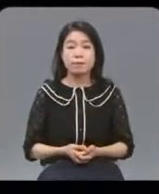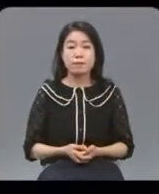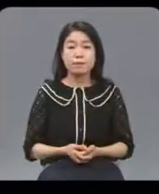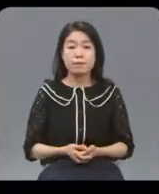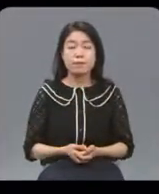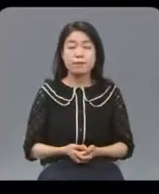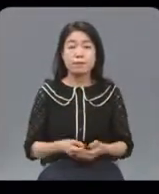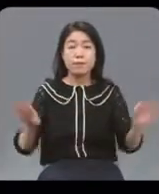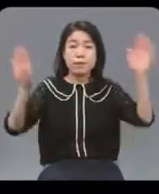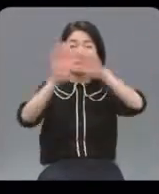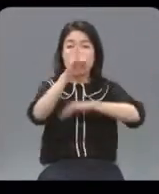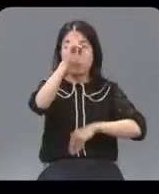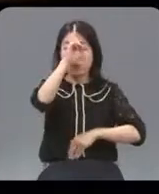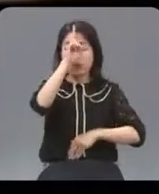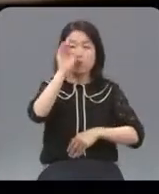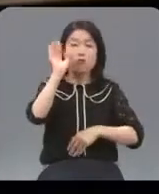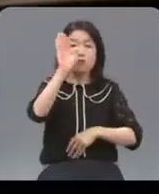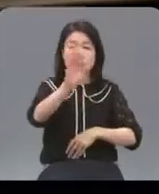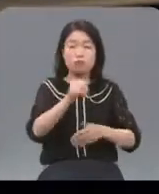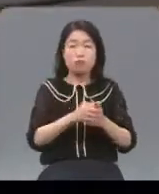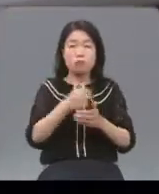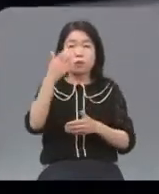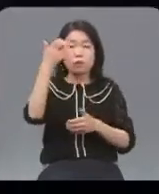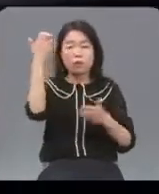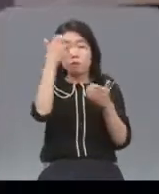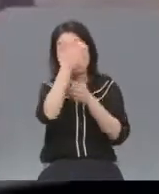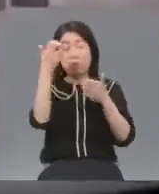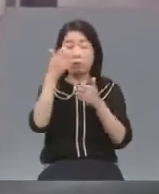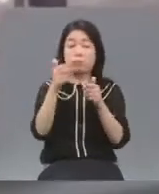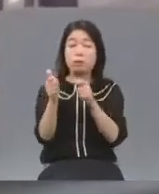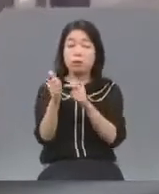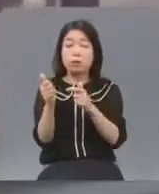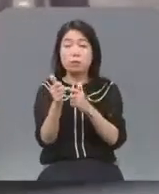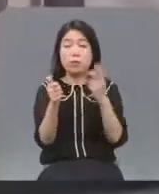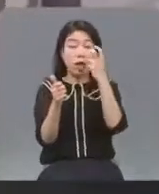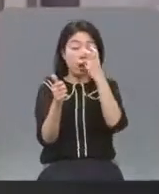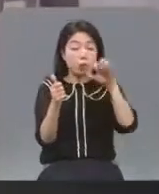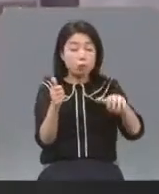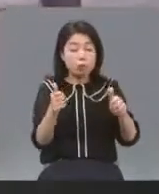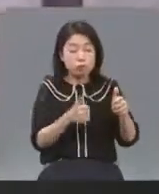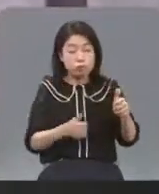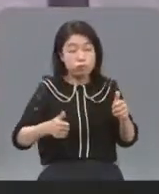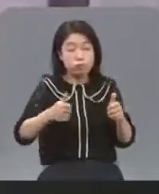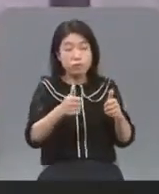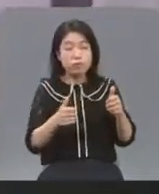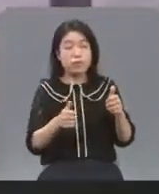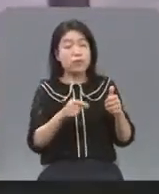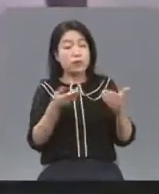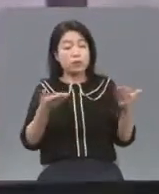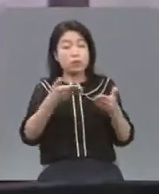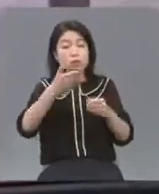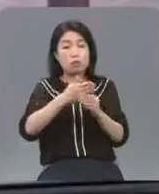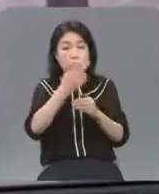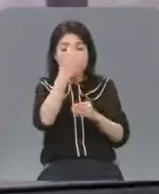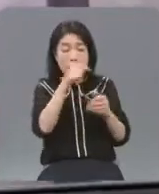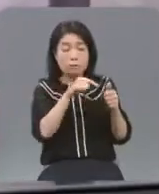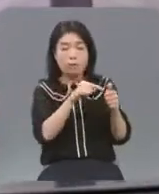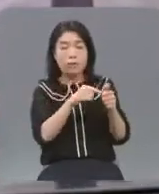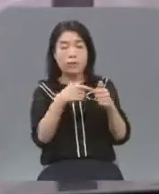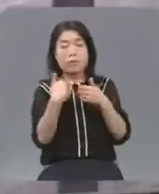자정을 막 넘긴 씨가 술에 취한 남성이 아파트 경비 시를 서성이던 2 근무 중인 경비원에게